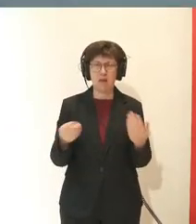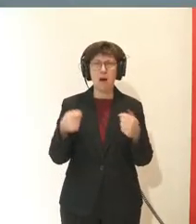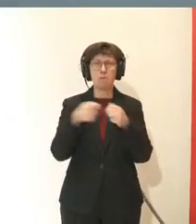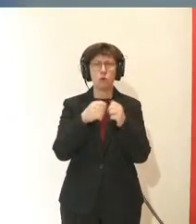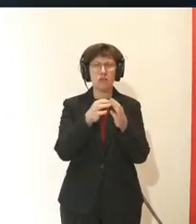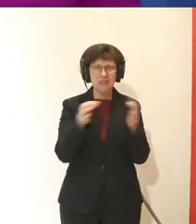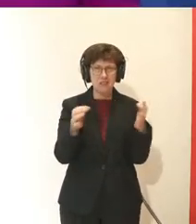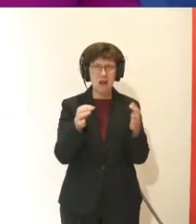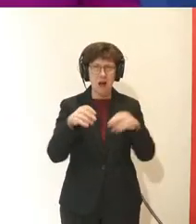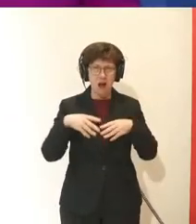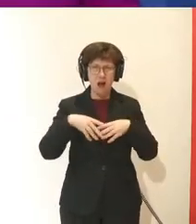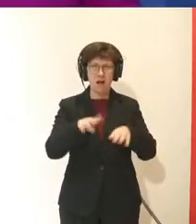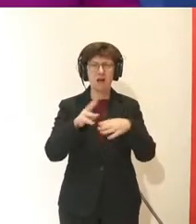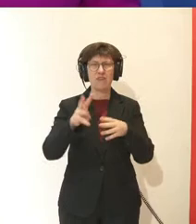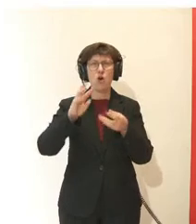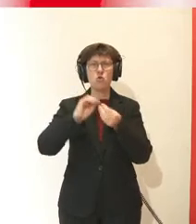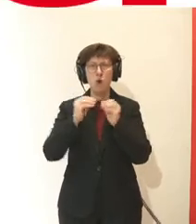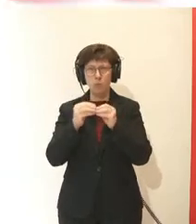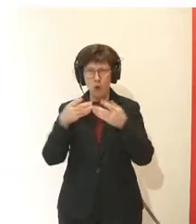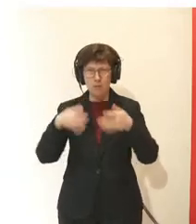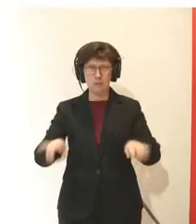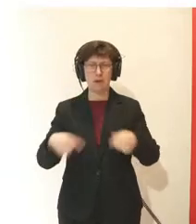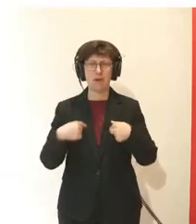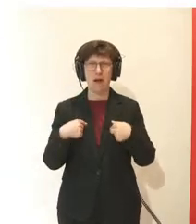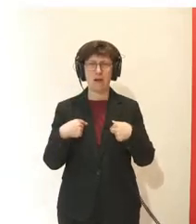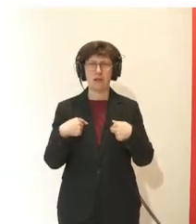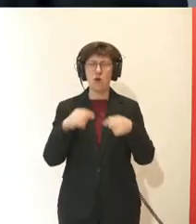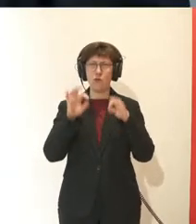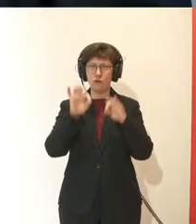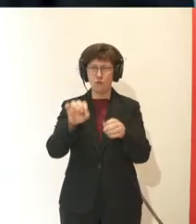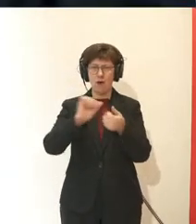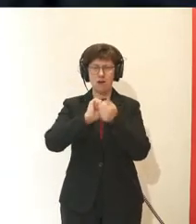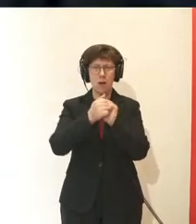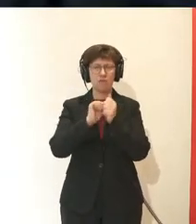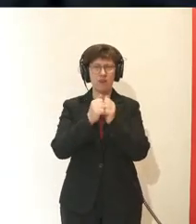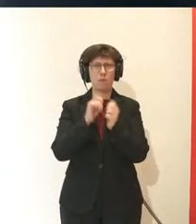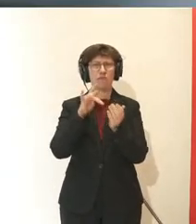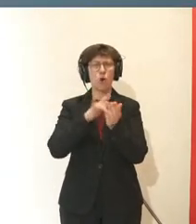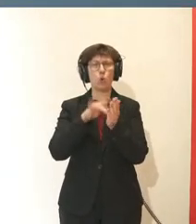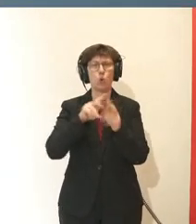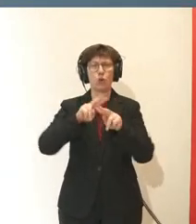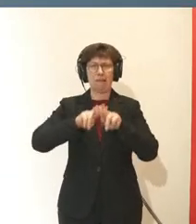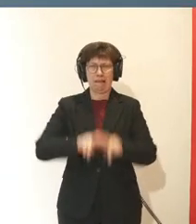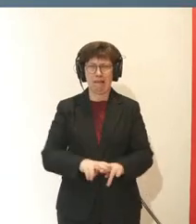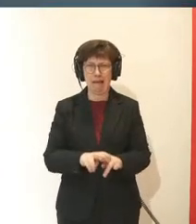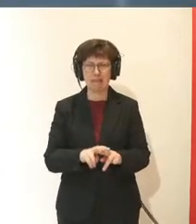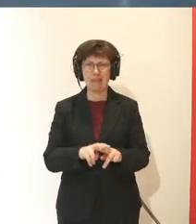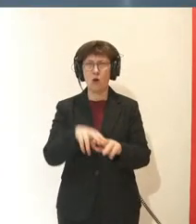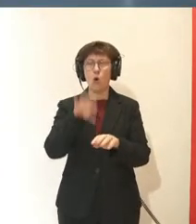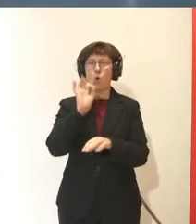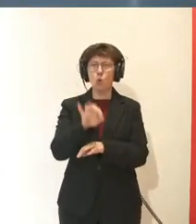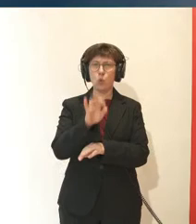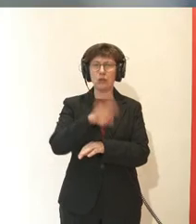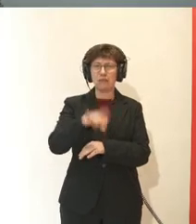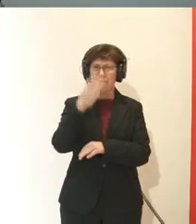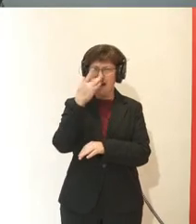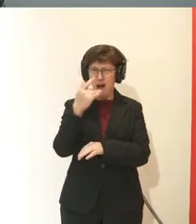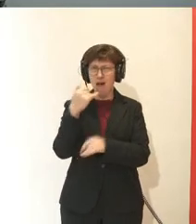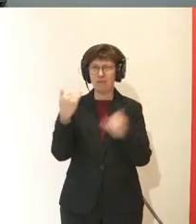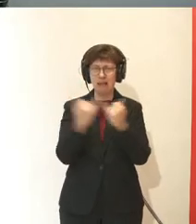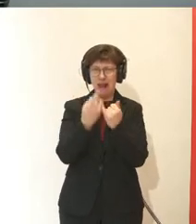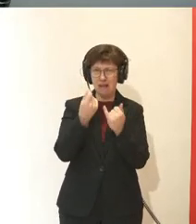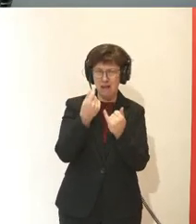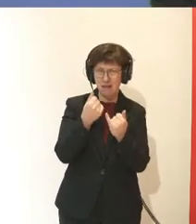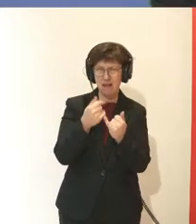und kompromisse ein für dich kämpfen wir für die grundrente gute kitas elterngeld und